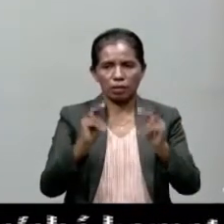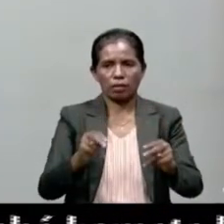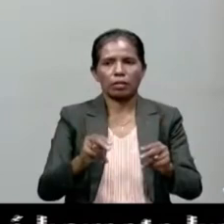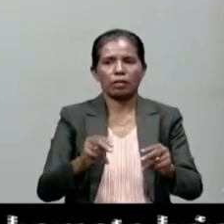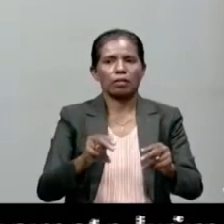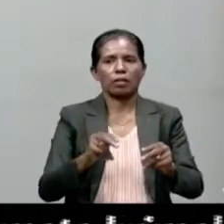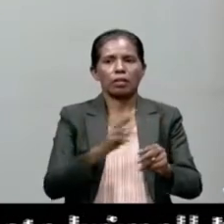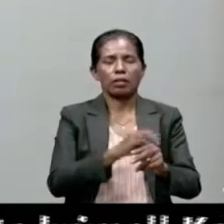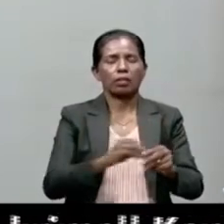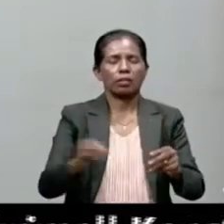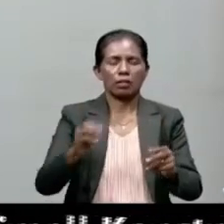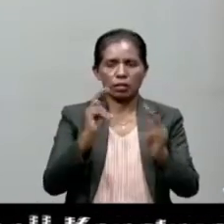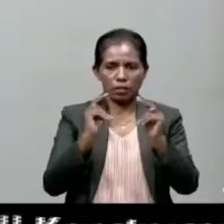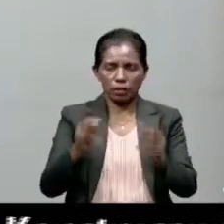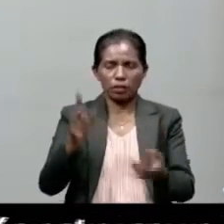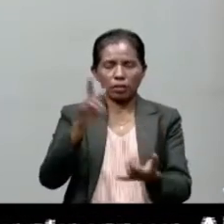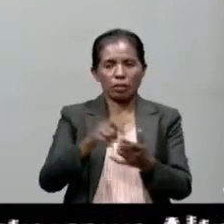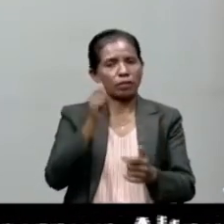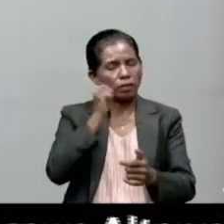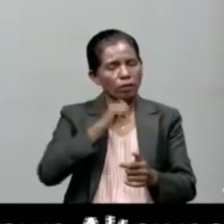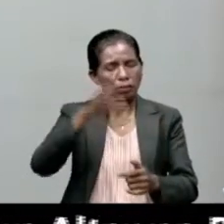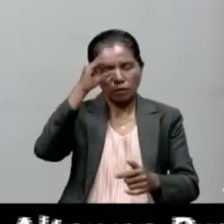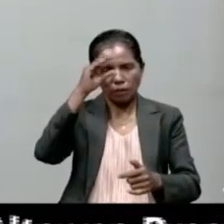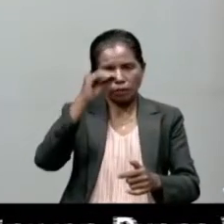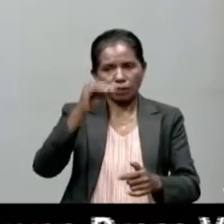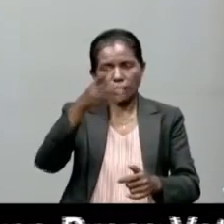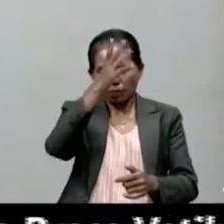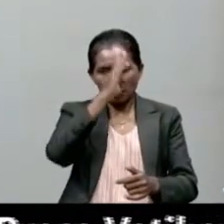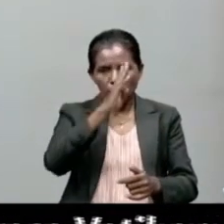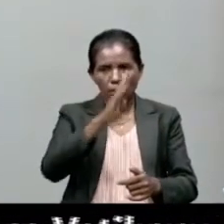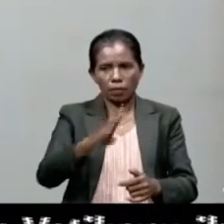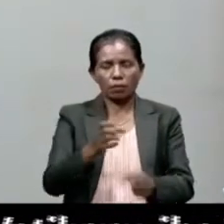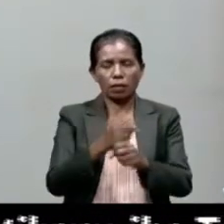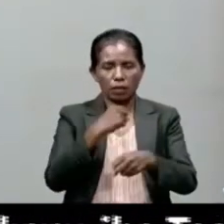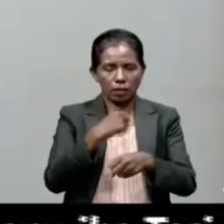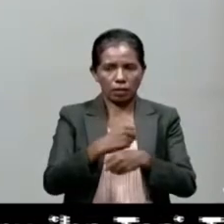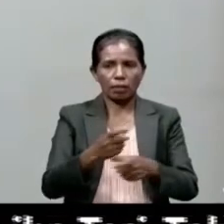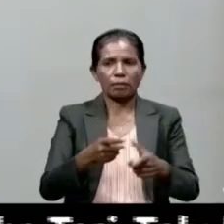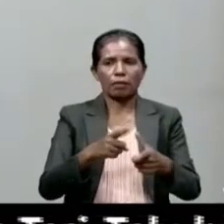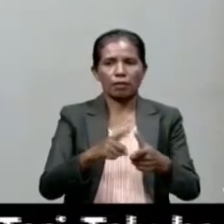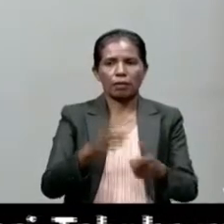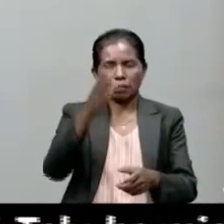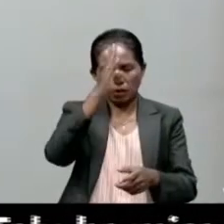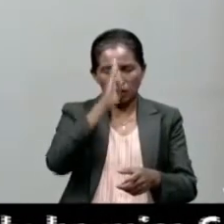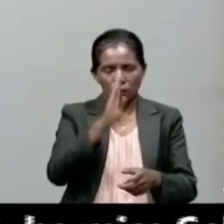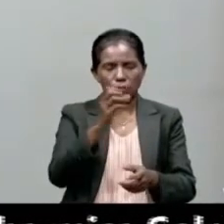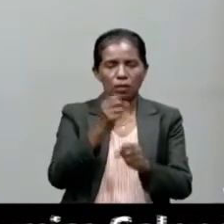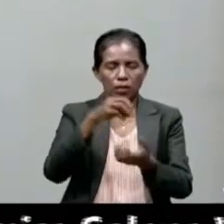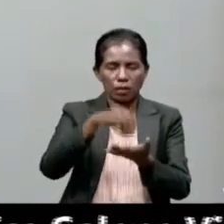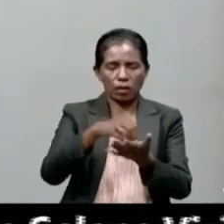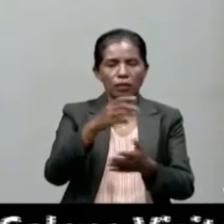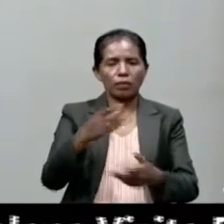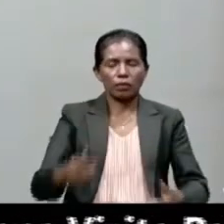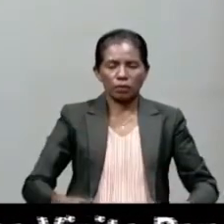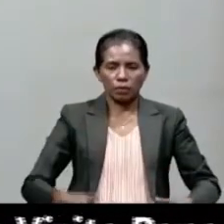necessità di sexual feto romane me maroma ya creación maroma ta feti la mamira a tu mori sa